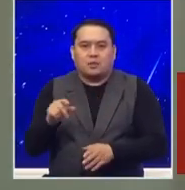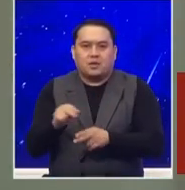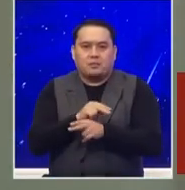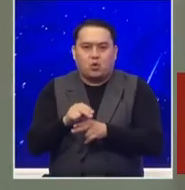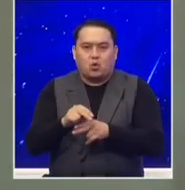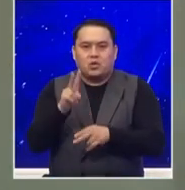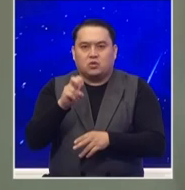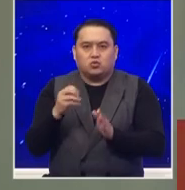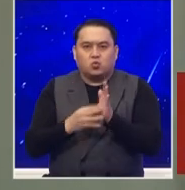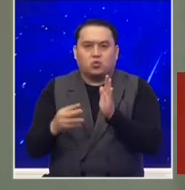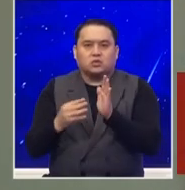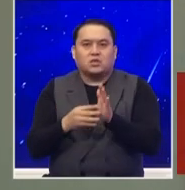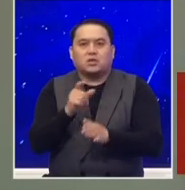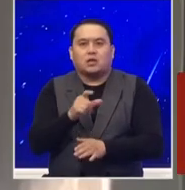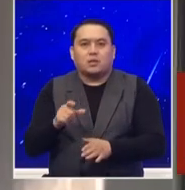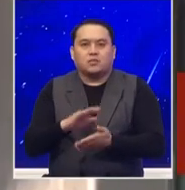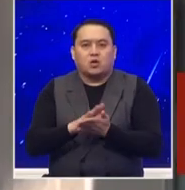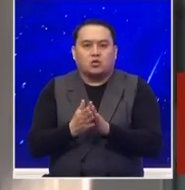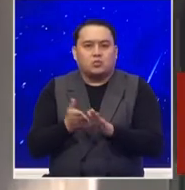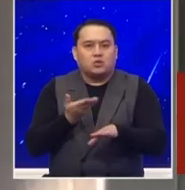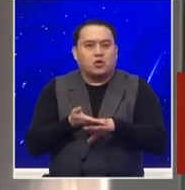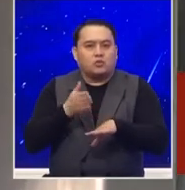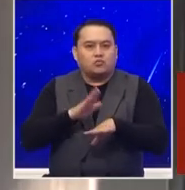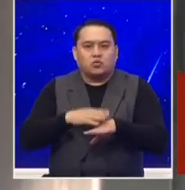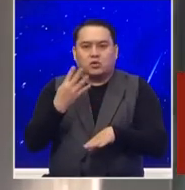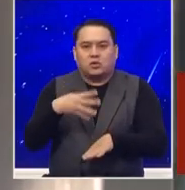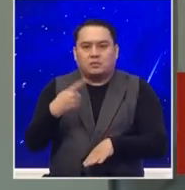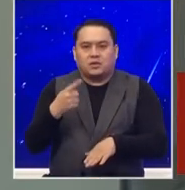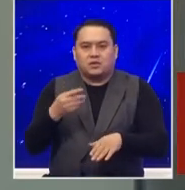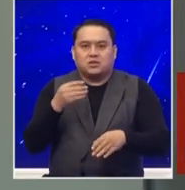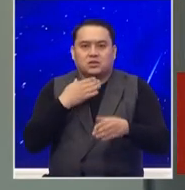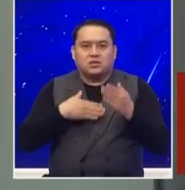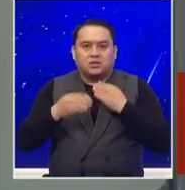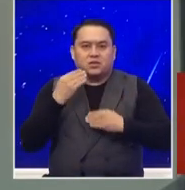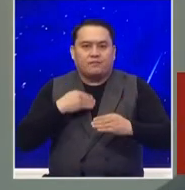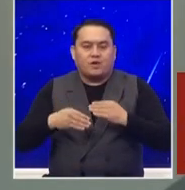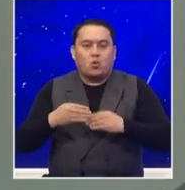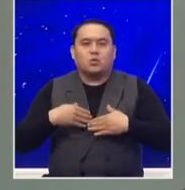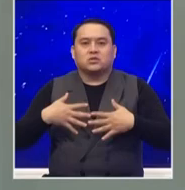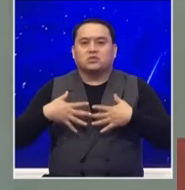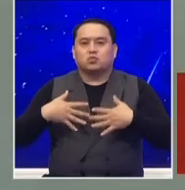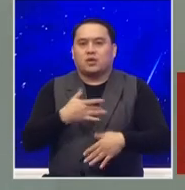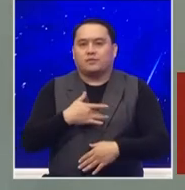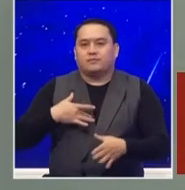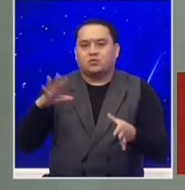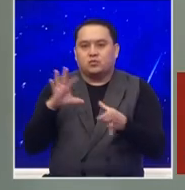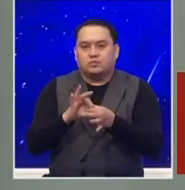қабылдауда. 298 адамның жағдайы ауыр, 41 науқас өкпені жасанды желдету аппаратына қосылған.